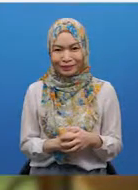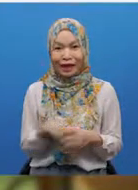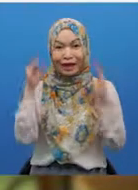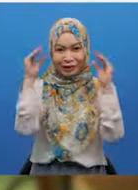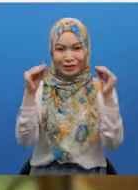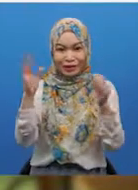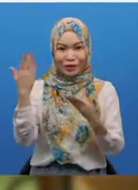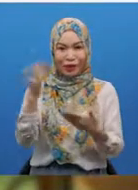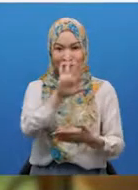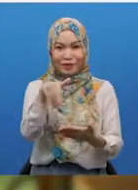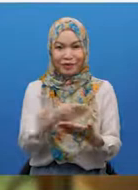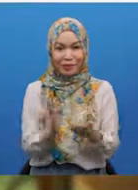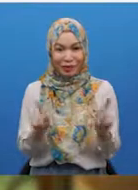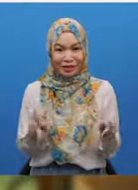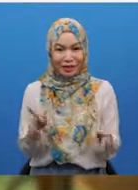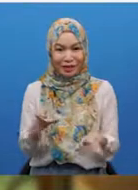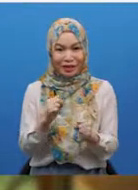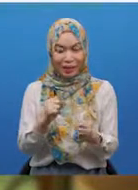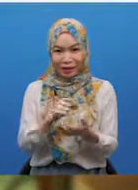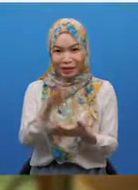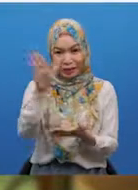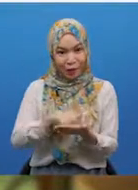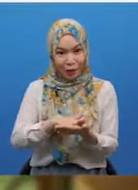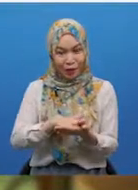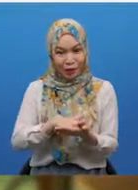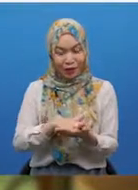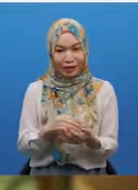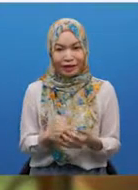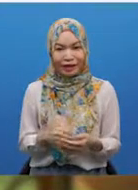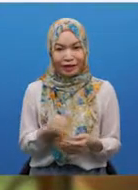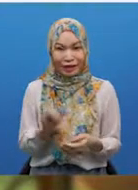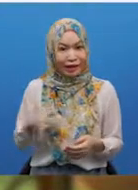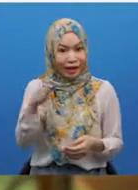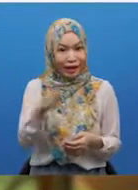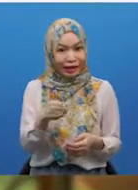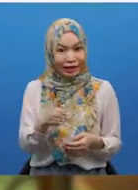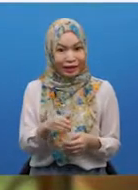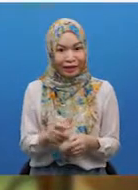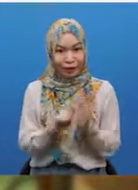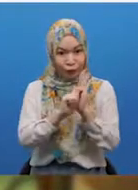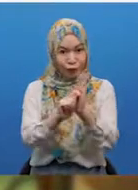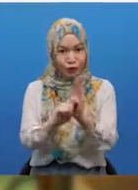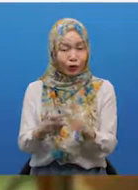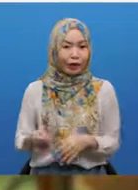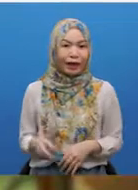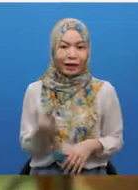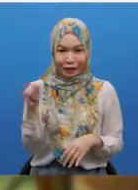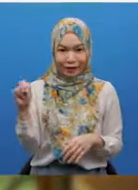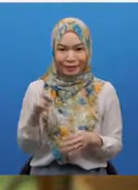Cikgu harap semua pelajar dapat mencatat nota yang akan dipaparkan sebentar lagi.